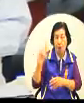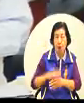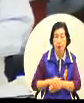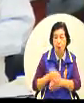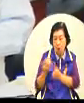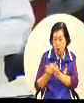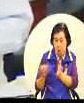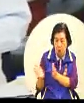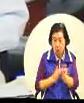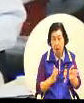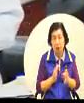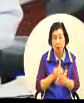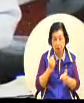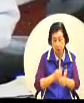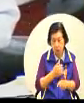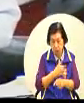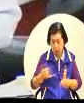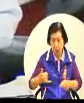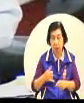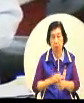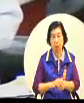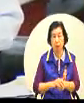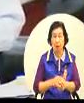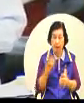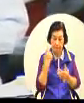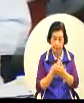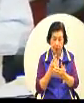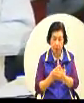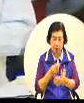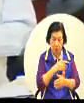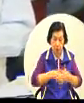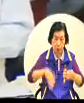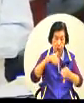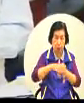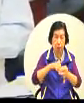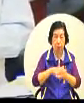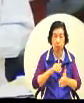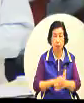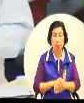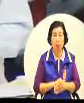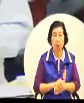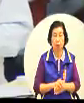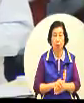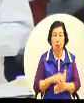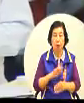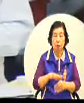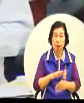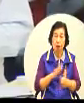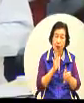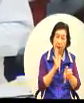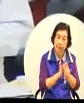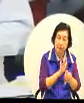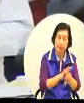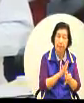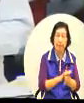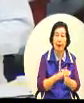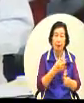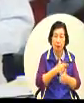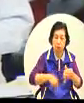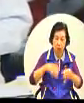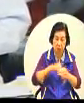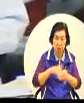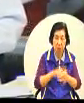每次选举这个三地后备连啊就是成为了某政党选举的工